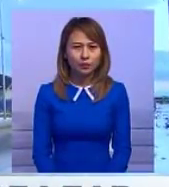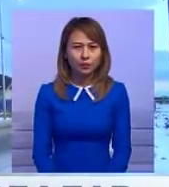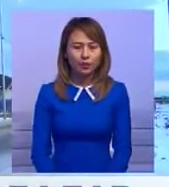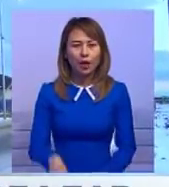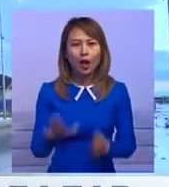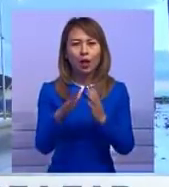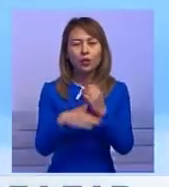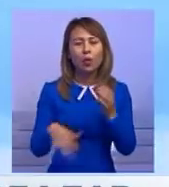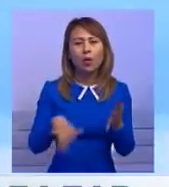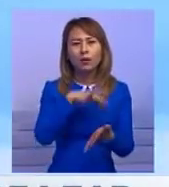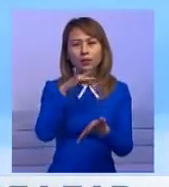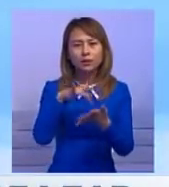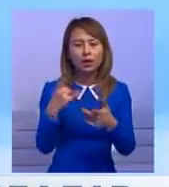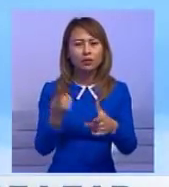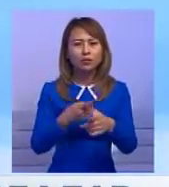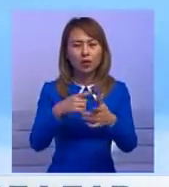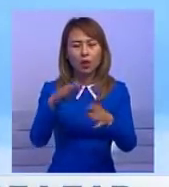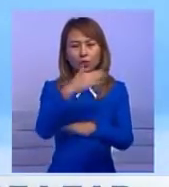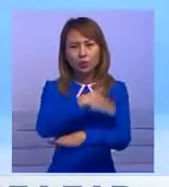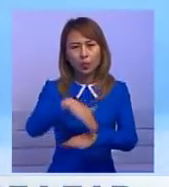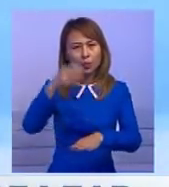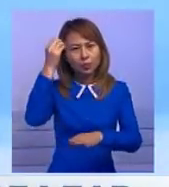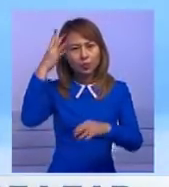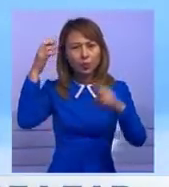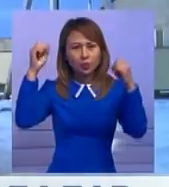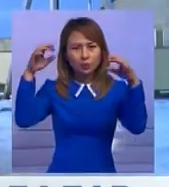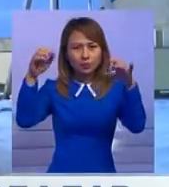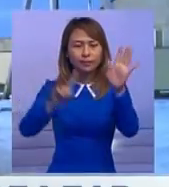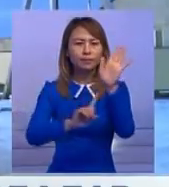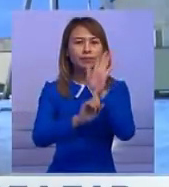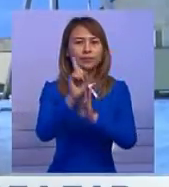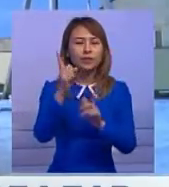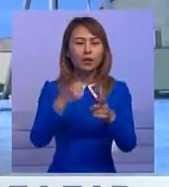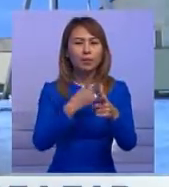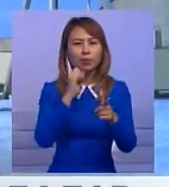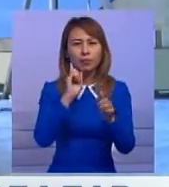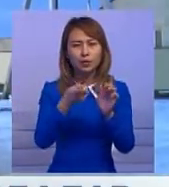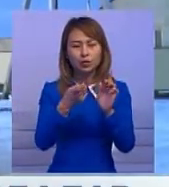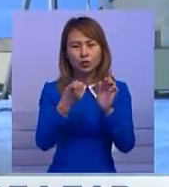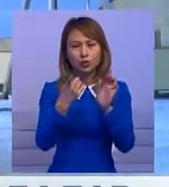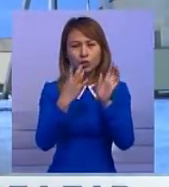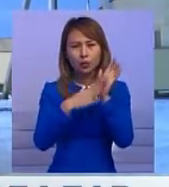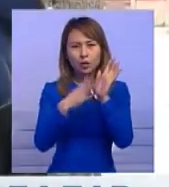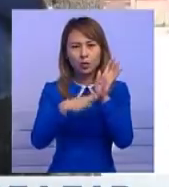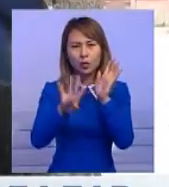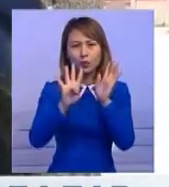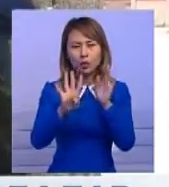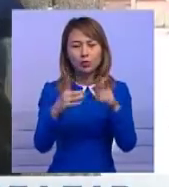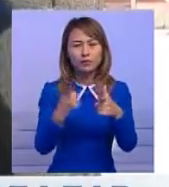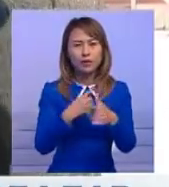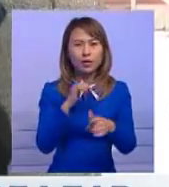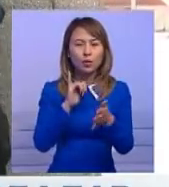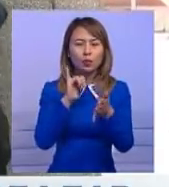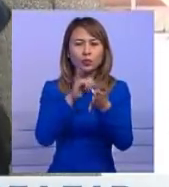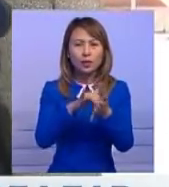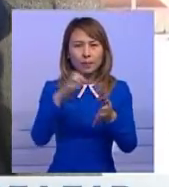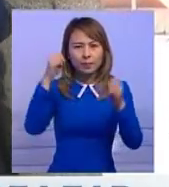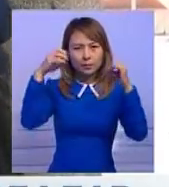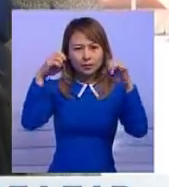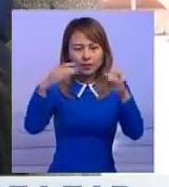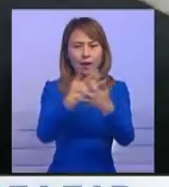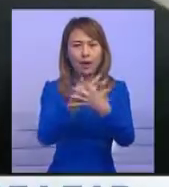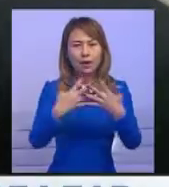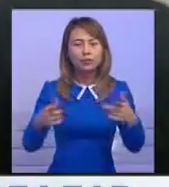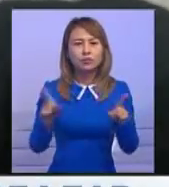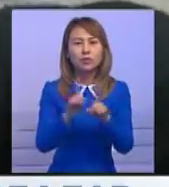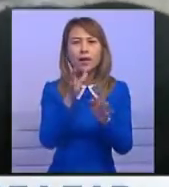Атырау қаласында ақылды көше шамдары жағыла бастады. Бүгінде облыс орталығындағы 194 көшенің 19-ына осындай жарық шамдары орнатылды. Бұлардың басты